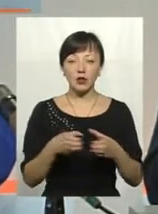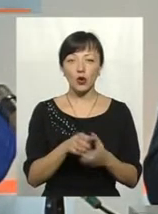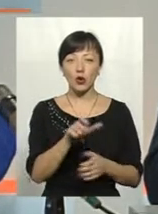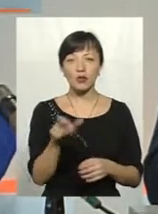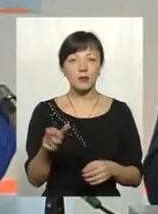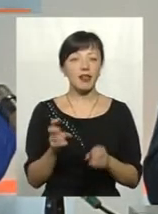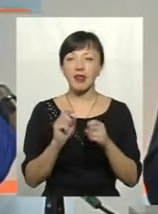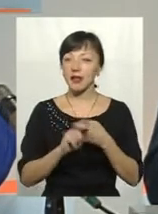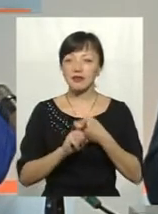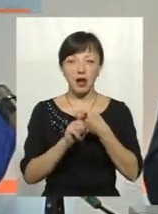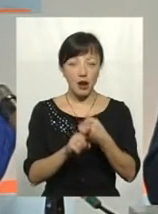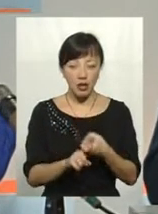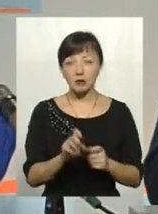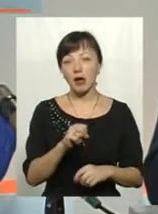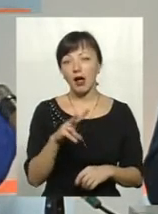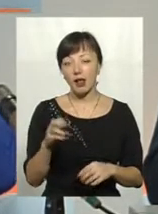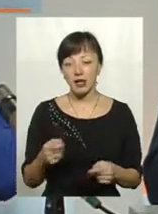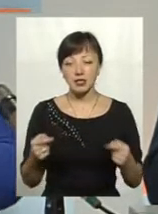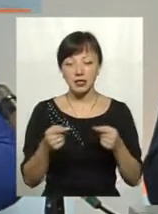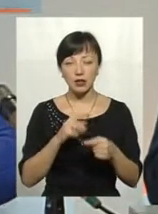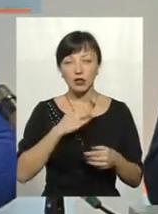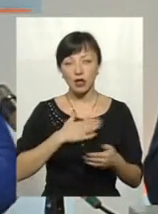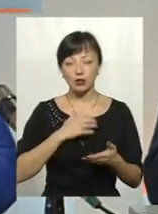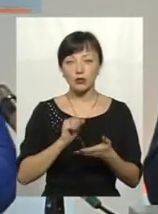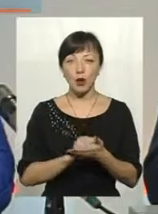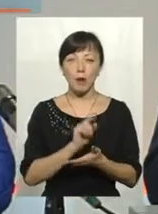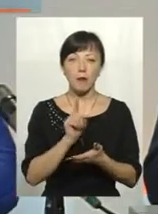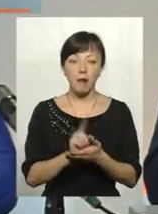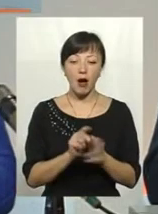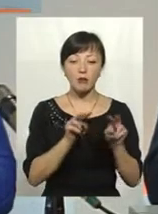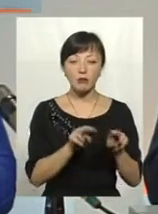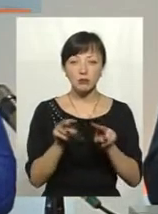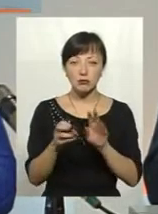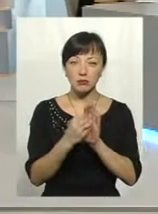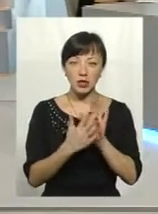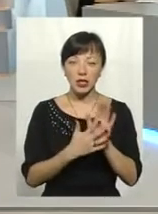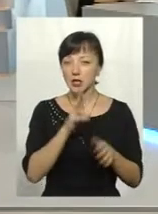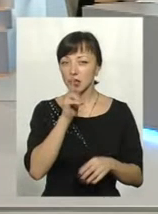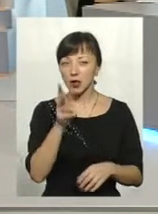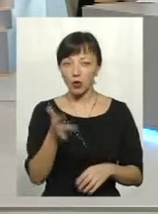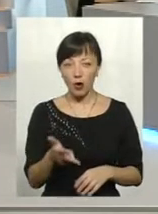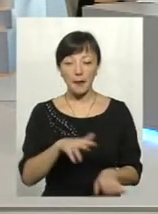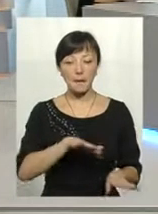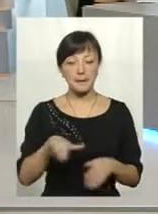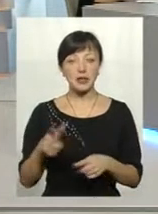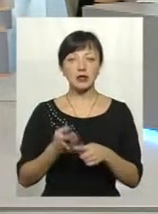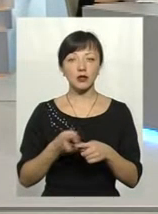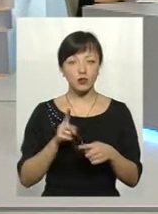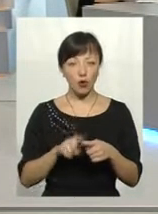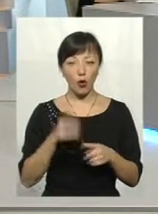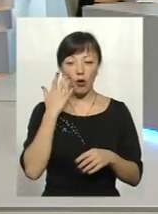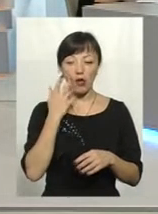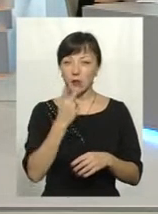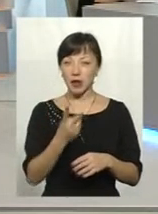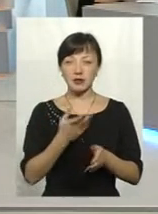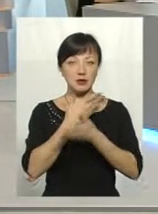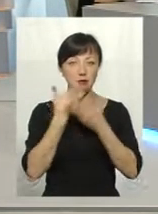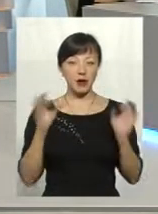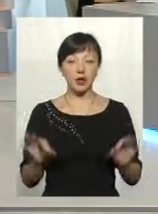є заразними, але згідно наших нормативних документів вони мають спостерігатися у нас 3 роки, після чого, коли ми бачимо, що